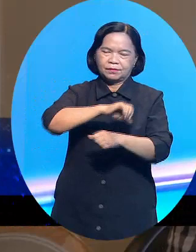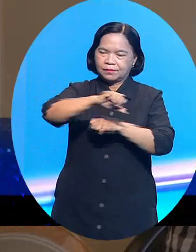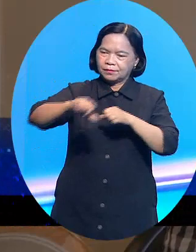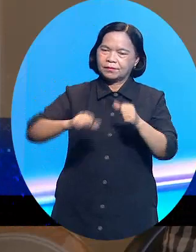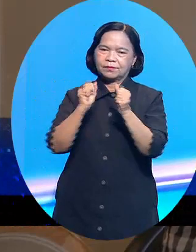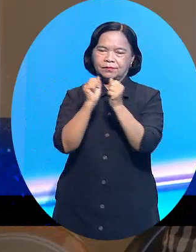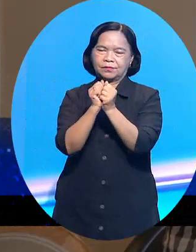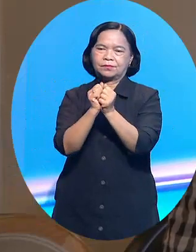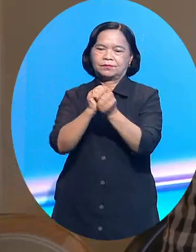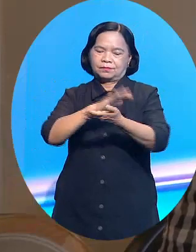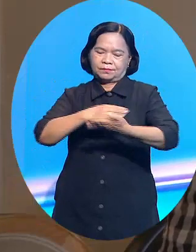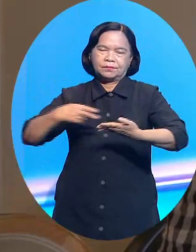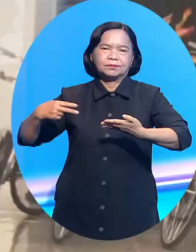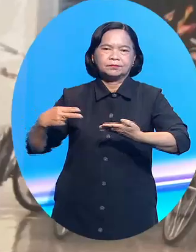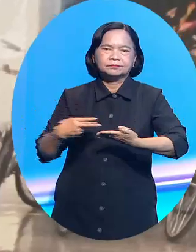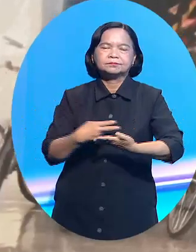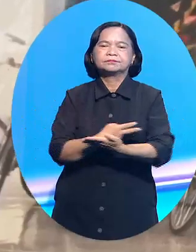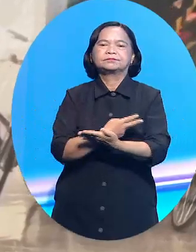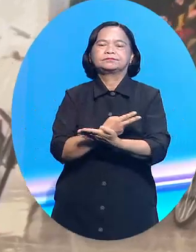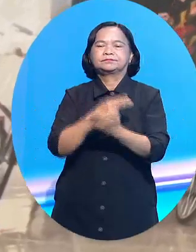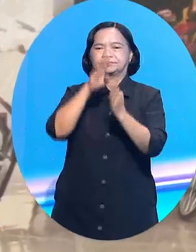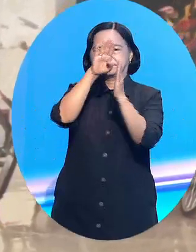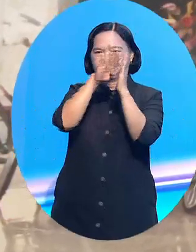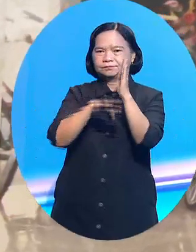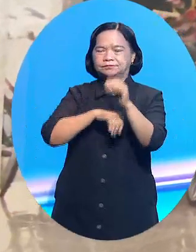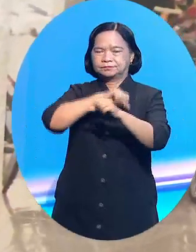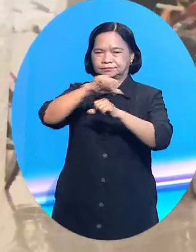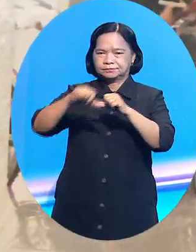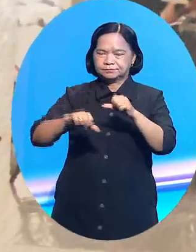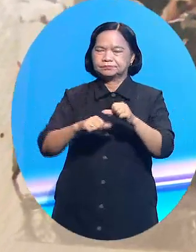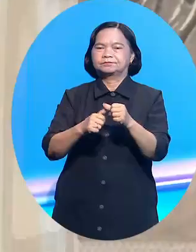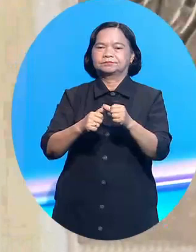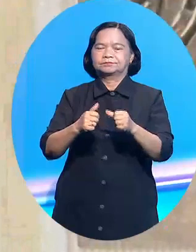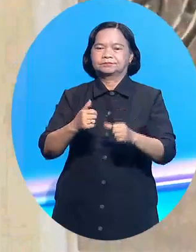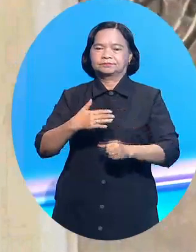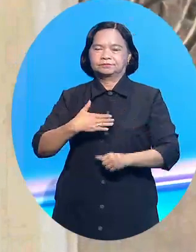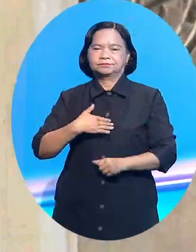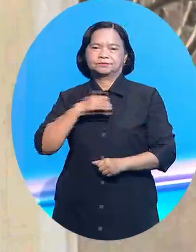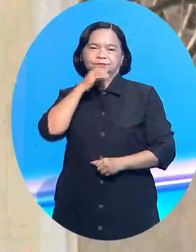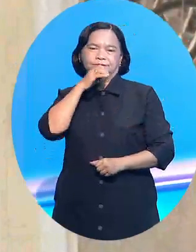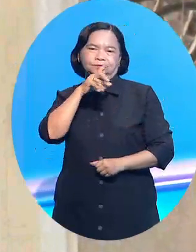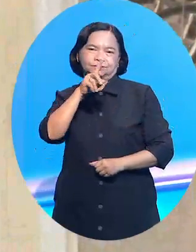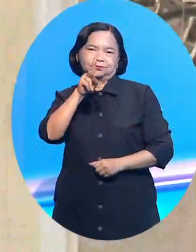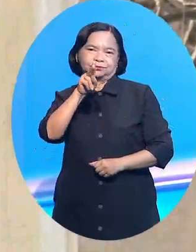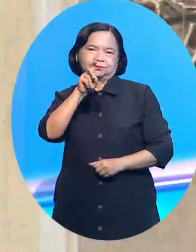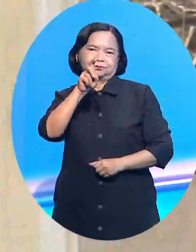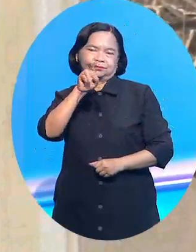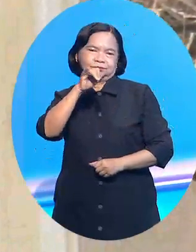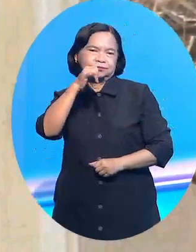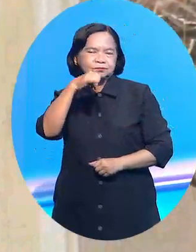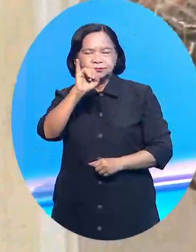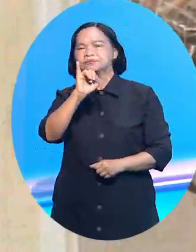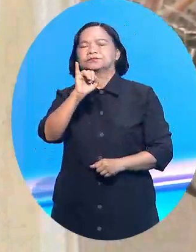mặt trận tổ quốc phường trong các chương trình hành động tại phường. Bản thân của chú là có kinh nghiệm trong việc